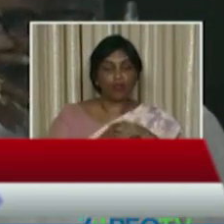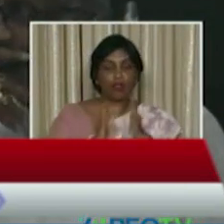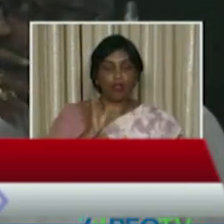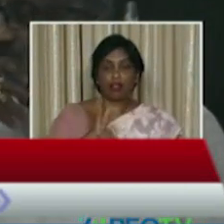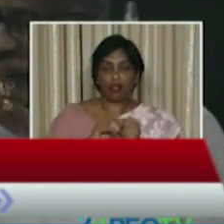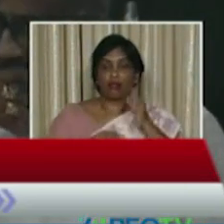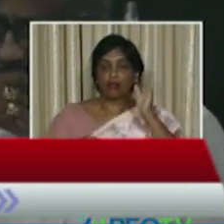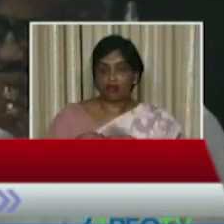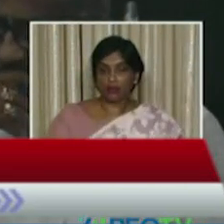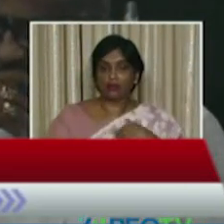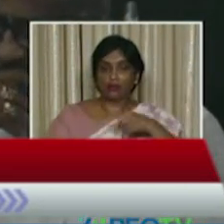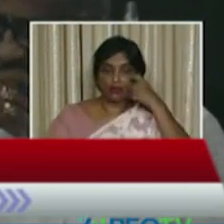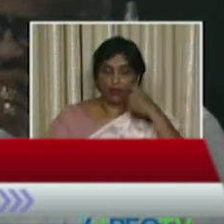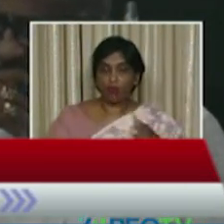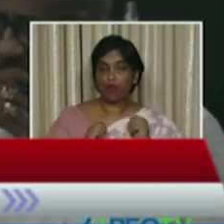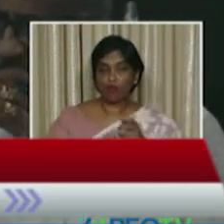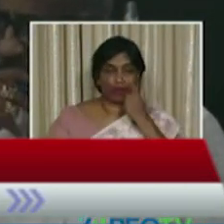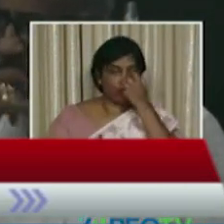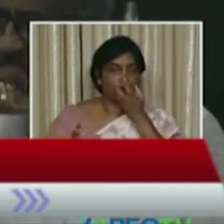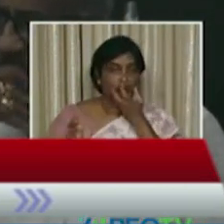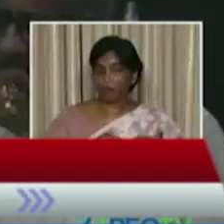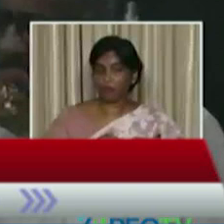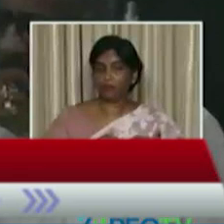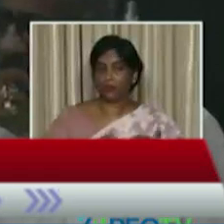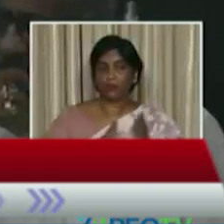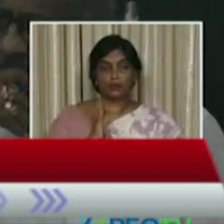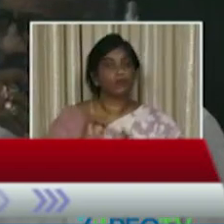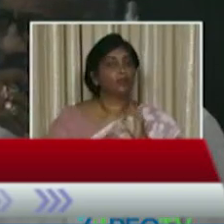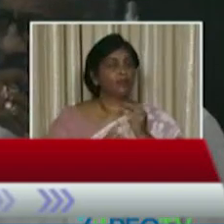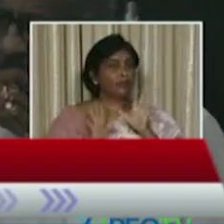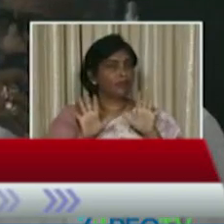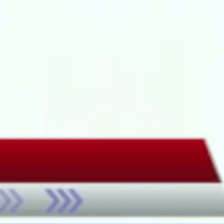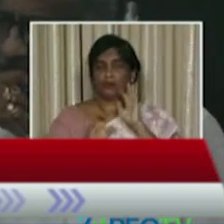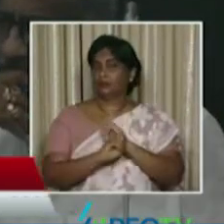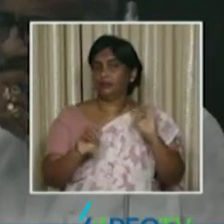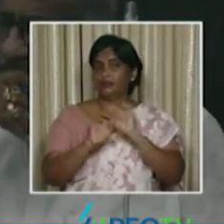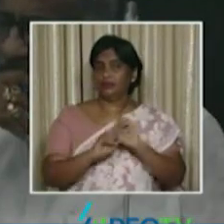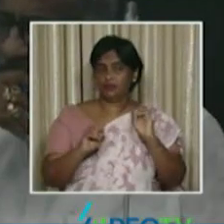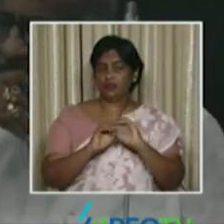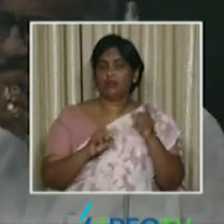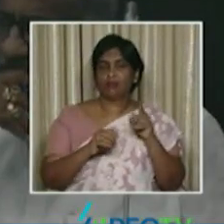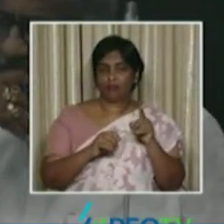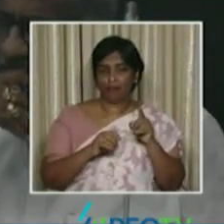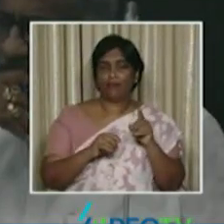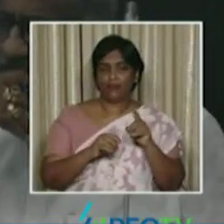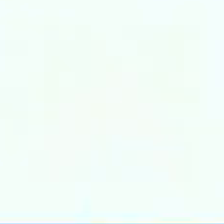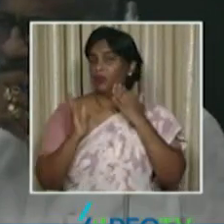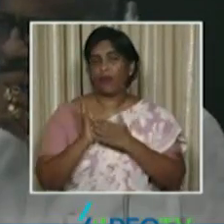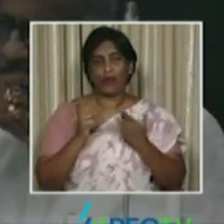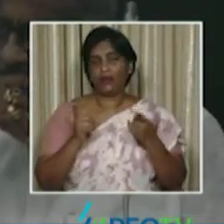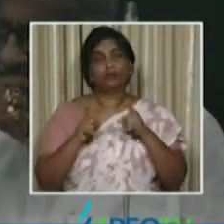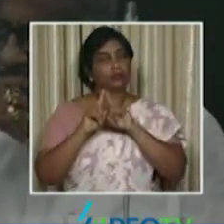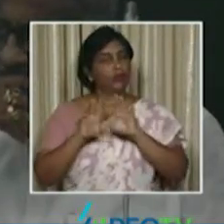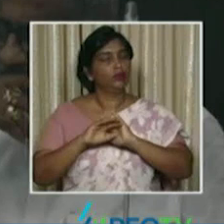ඇමතුරුනට හිටපු අය. අපි දැක්කා කොහොමද කියලා ප්‍රහාරය සිදු වුණාන් පස්සේ අමතුරු 10ක් 15ක් විතර ඇවිල්ලා මේ මාධ්‍ය ප්‍රකාශනය කරපු හැටි